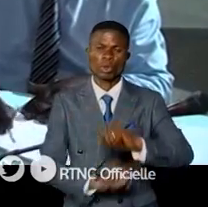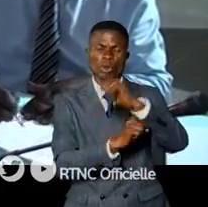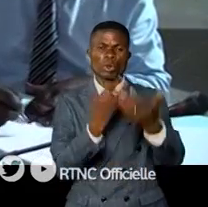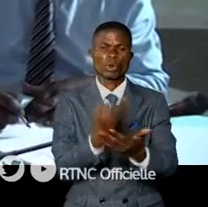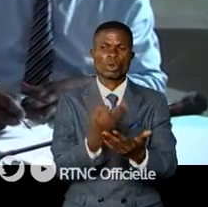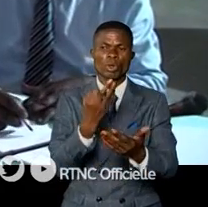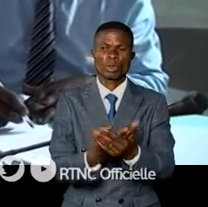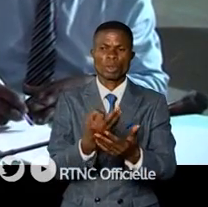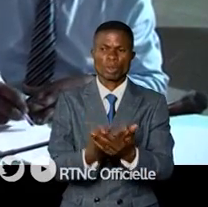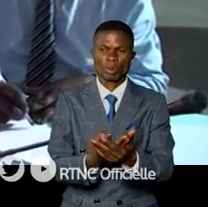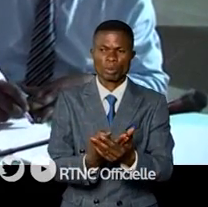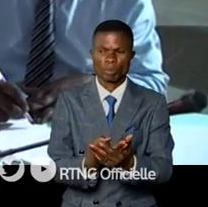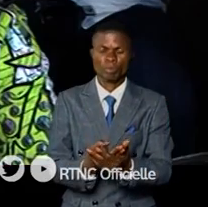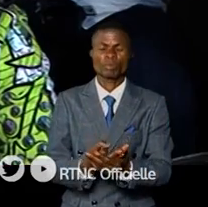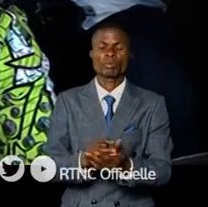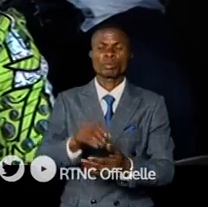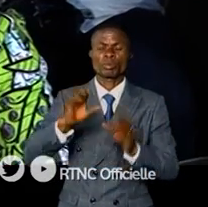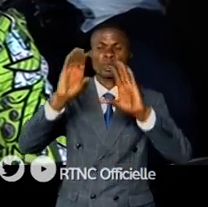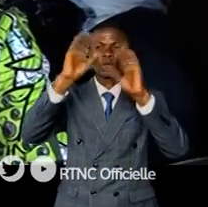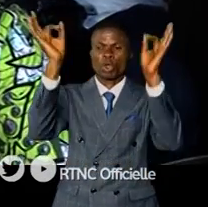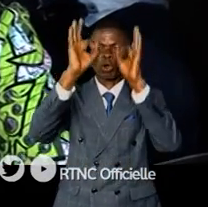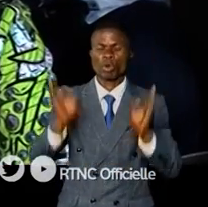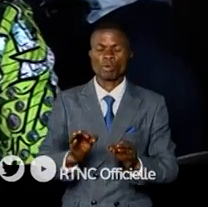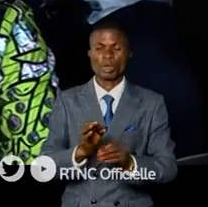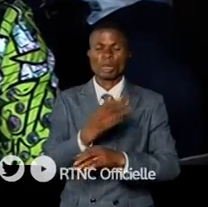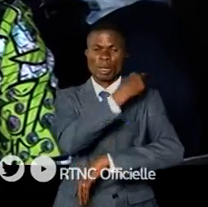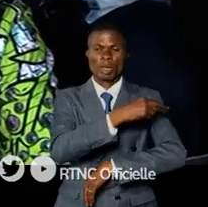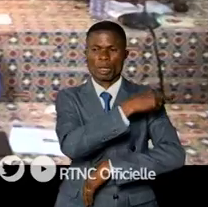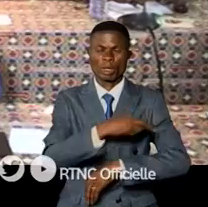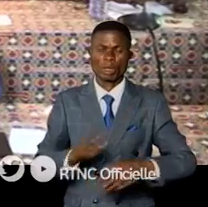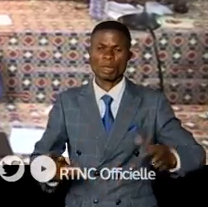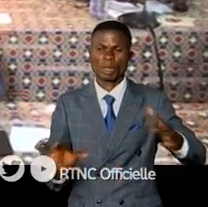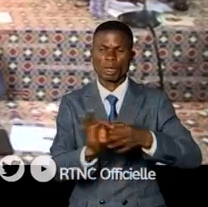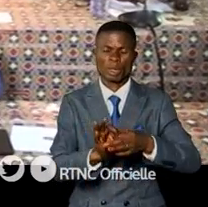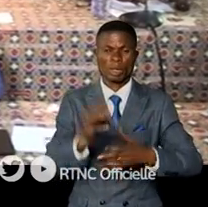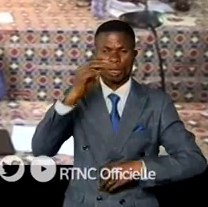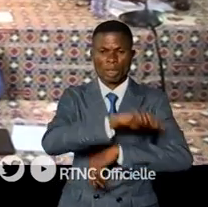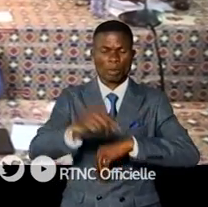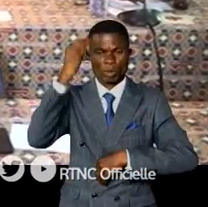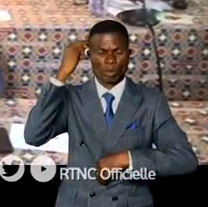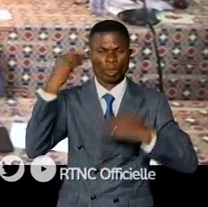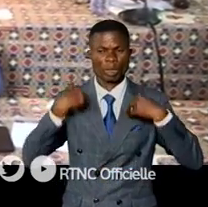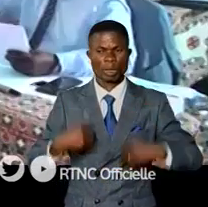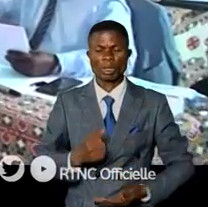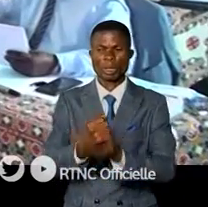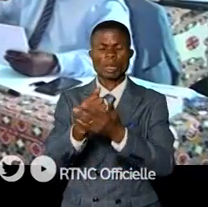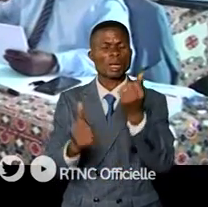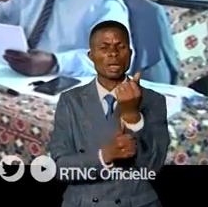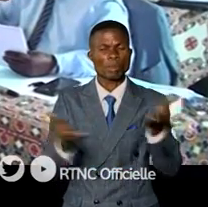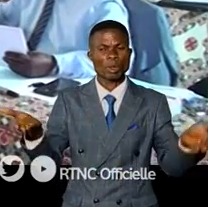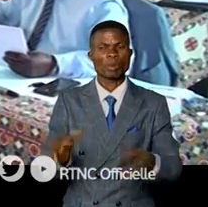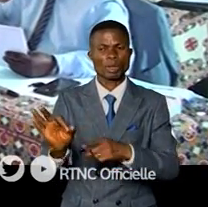financier et technique de la Confédération suisse, en partenariat avec le ministère de la Santé, a permis aux participants